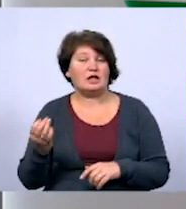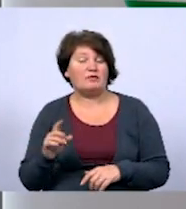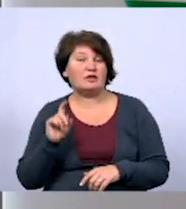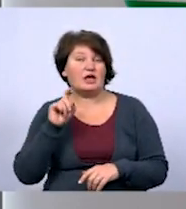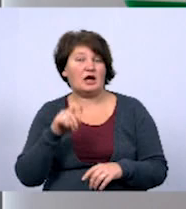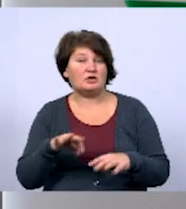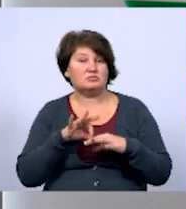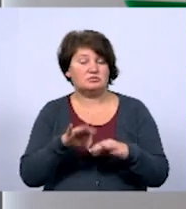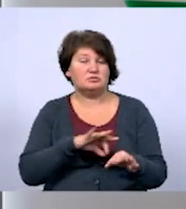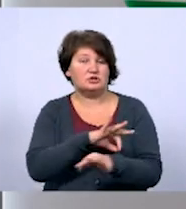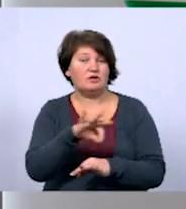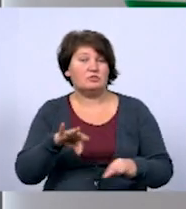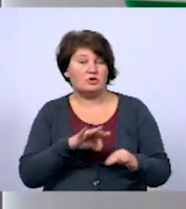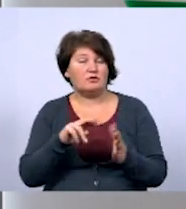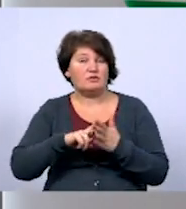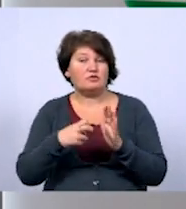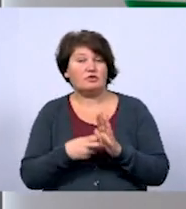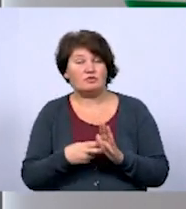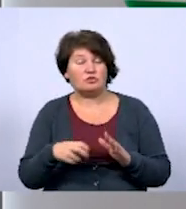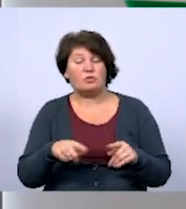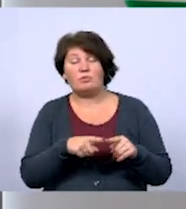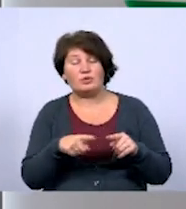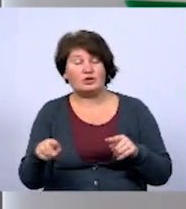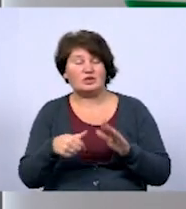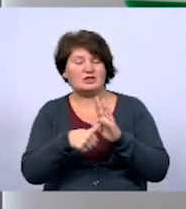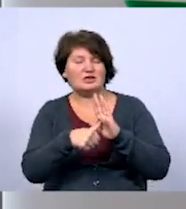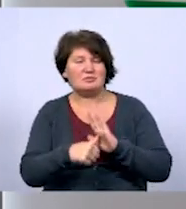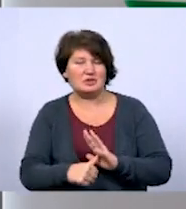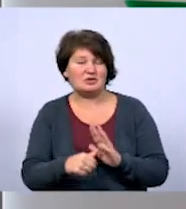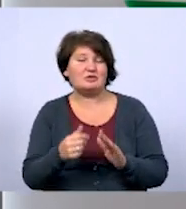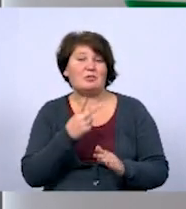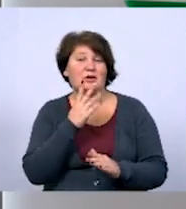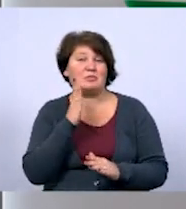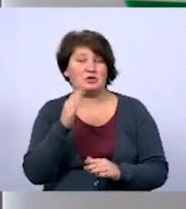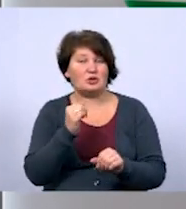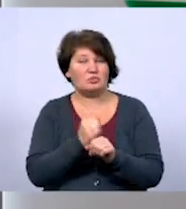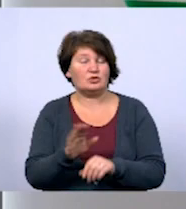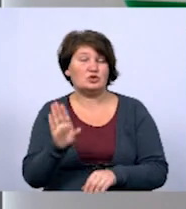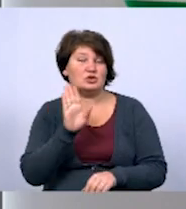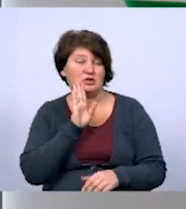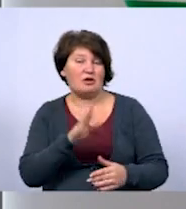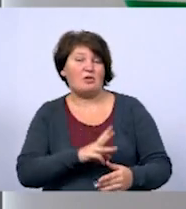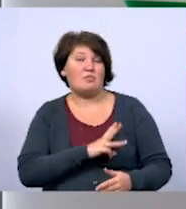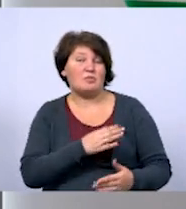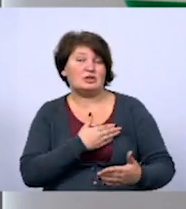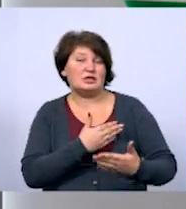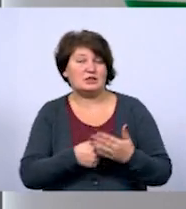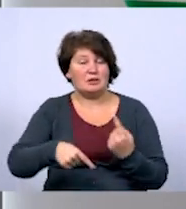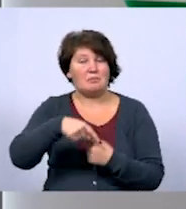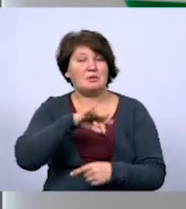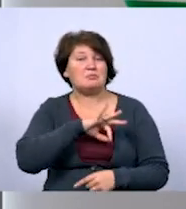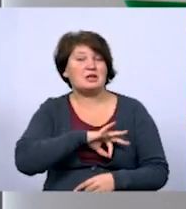Проєкт проваджуватимуть в Івано-Франківську протягом 6 місяців. Він передбачає роботу з жінками, потенційними